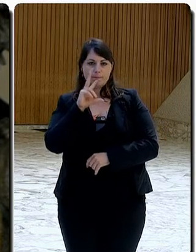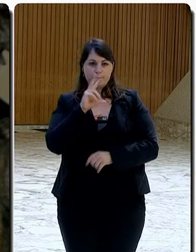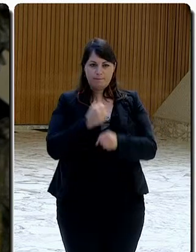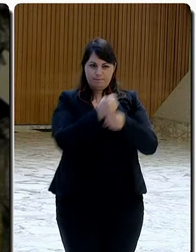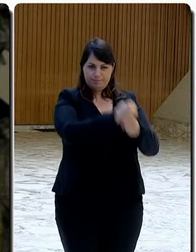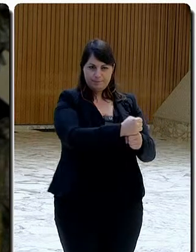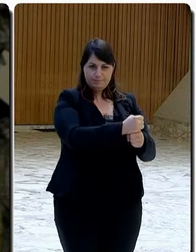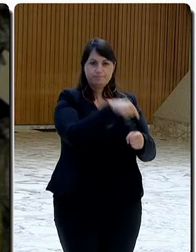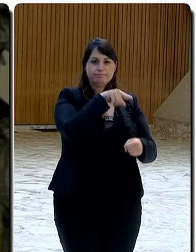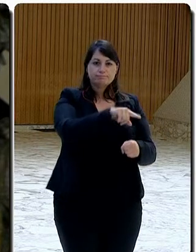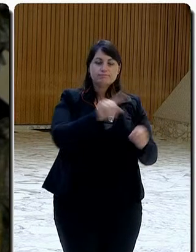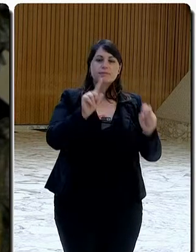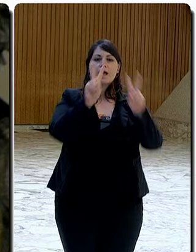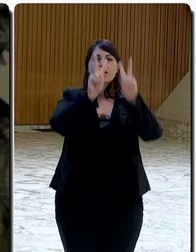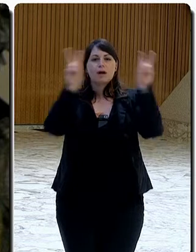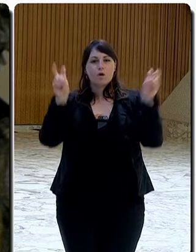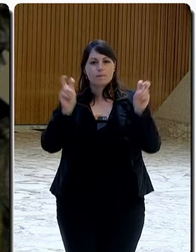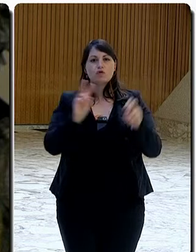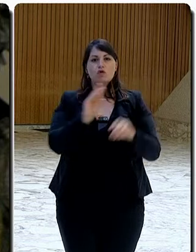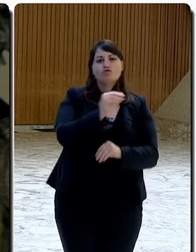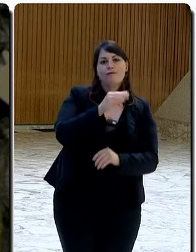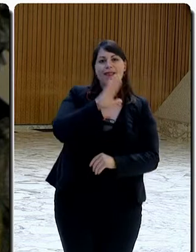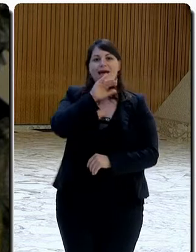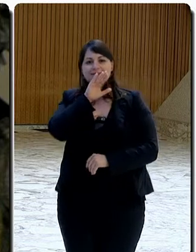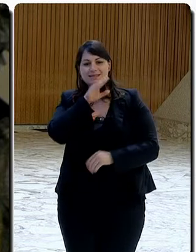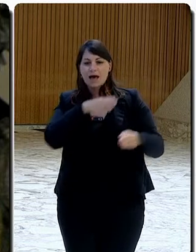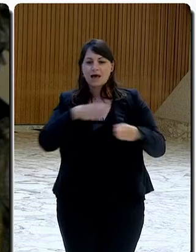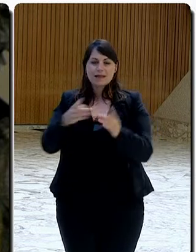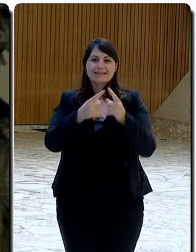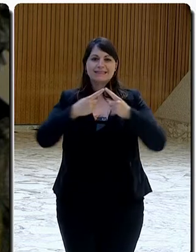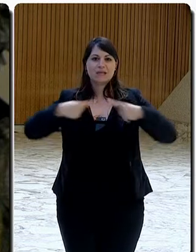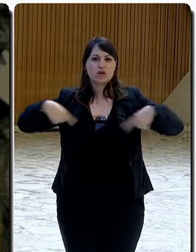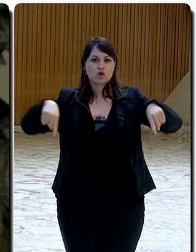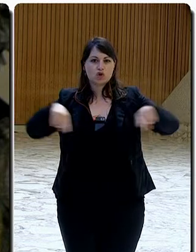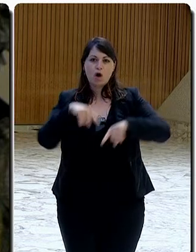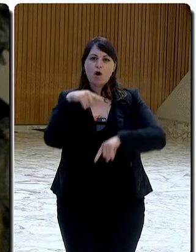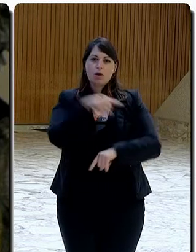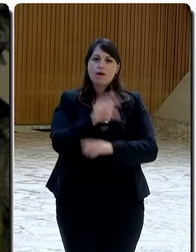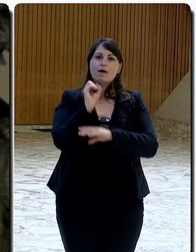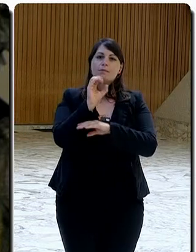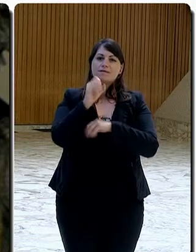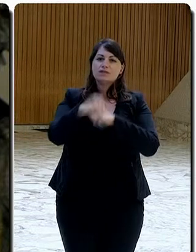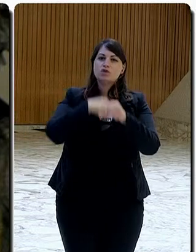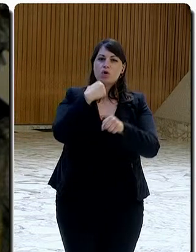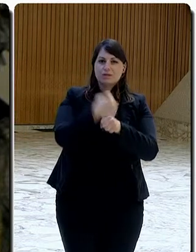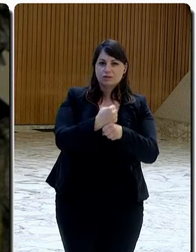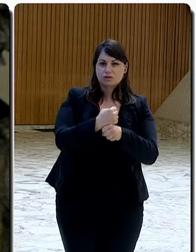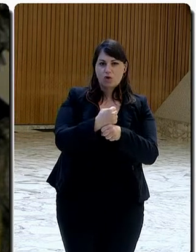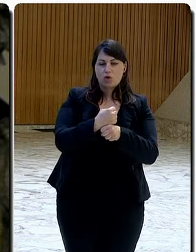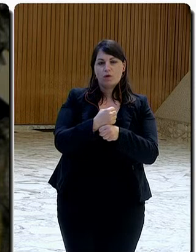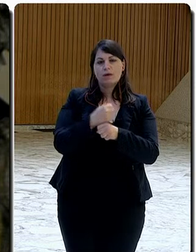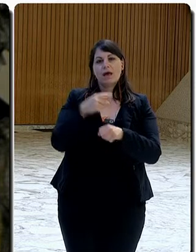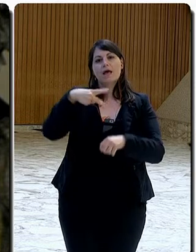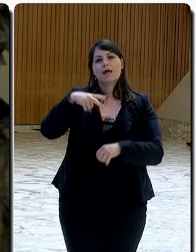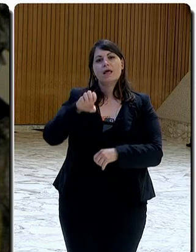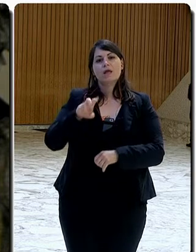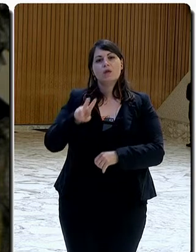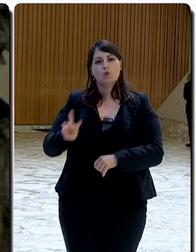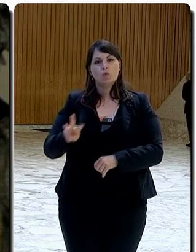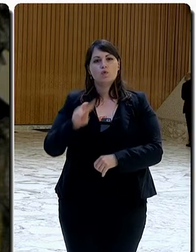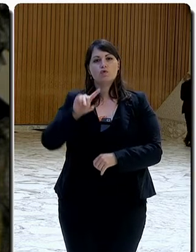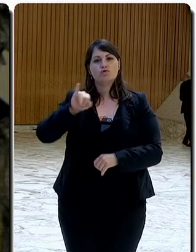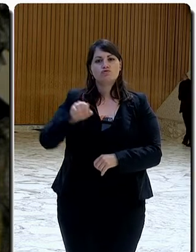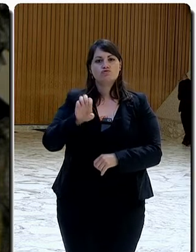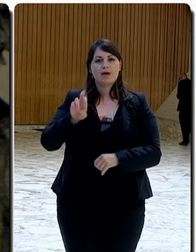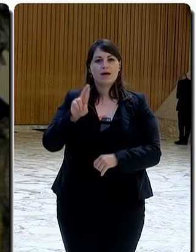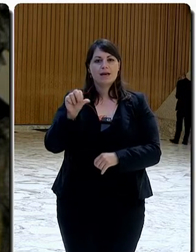nel cammino sinodale. Christopher è professore di storia alla Kenyon University del New Jersey, specializzato in